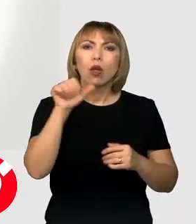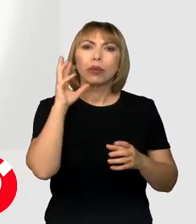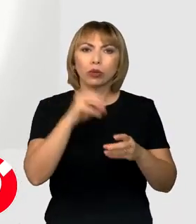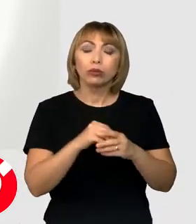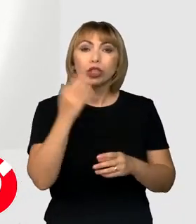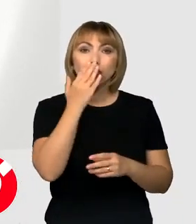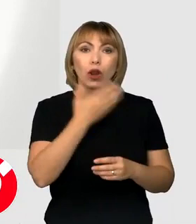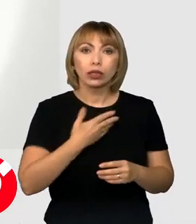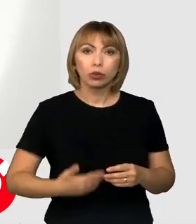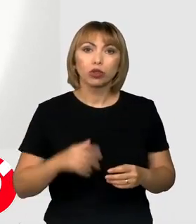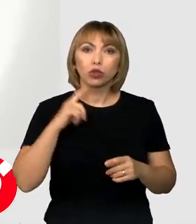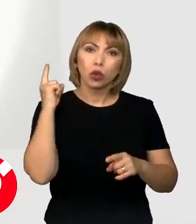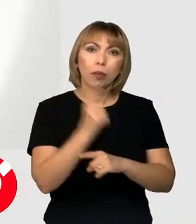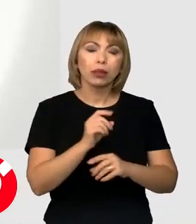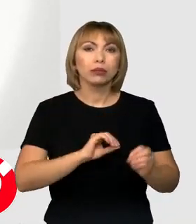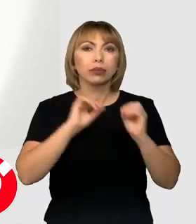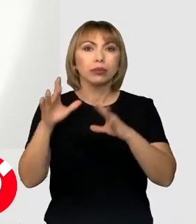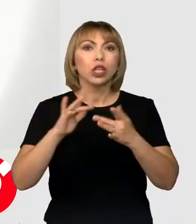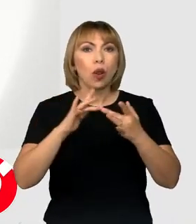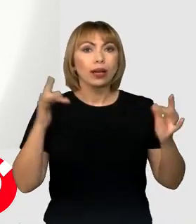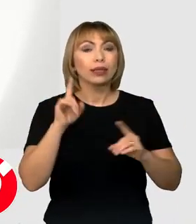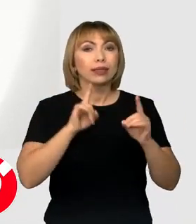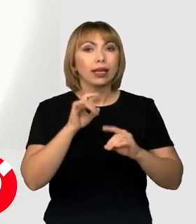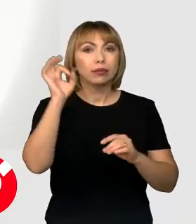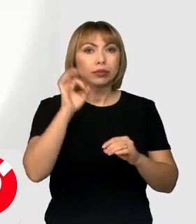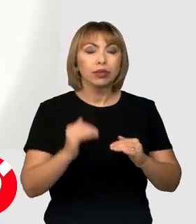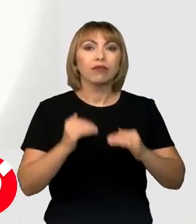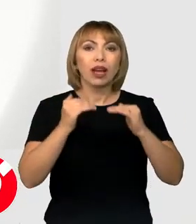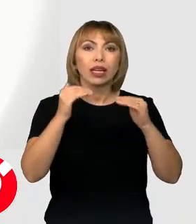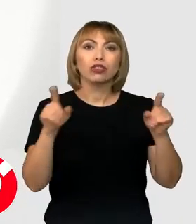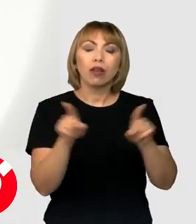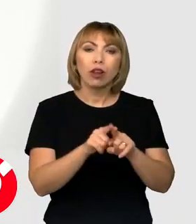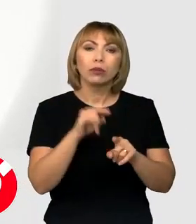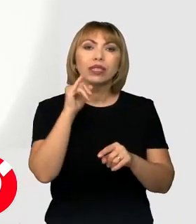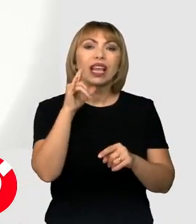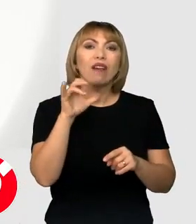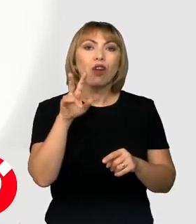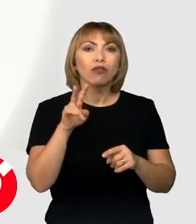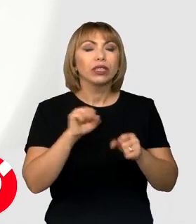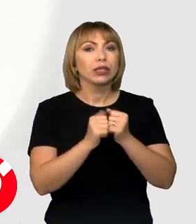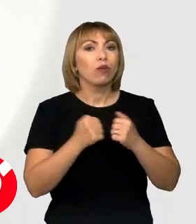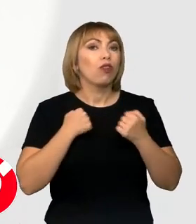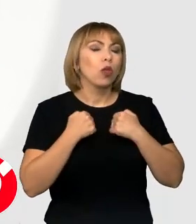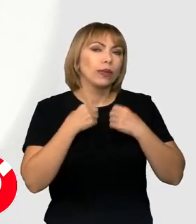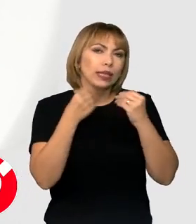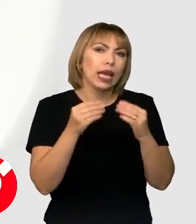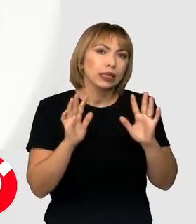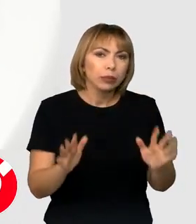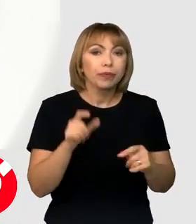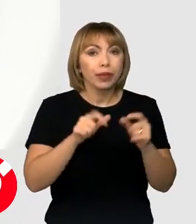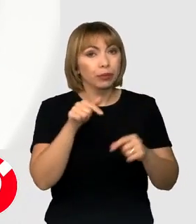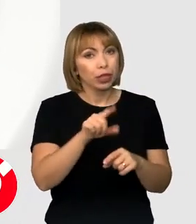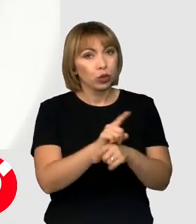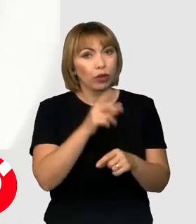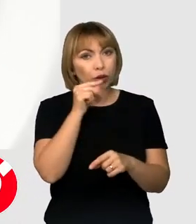Astfel, școlile din capitală sunt obligate să treacă în online dacă incidența va crește la fel de mult ca în Ilfov sau Voluntari, de exemplu. Despre